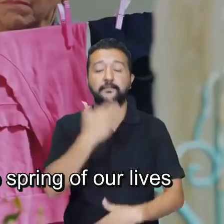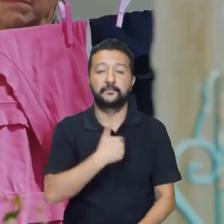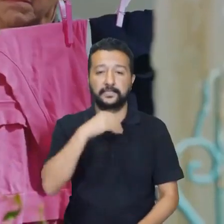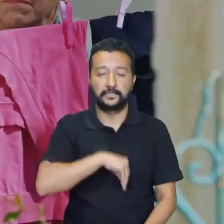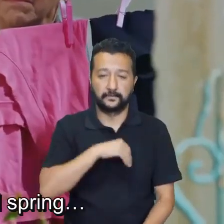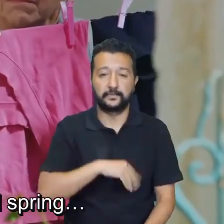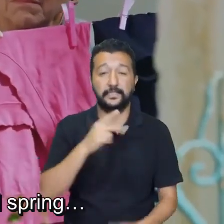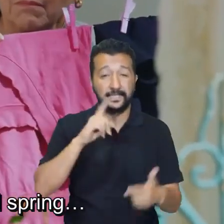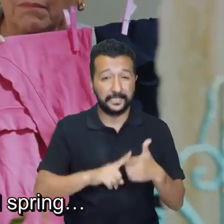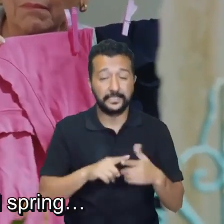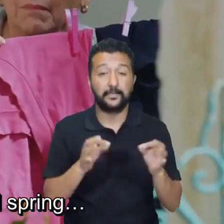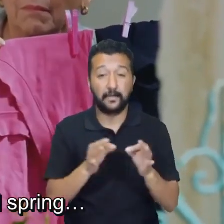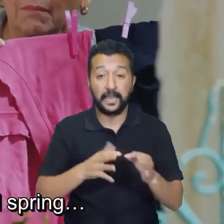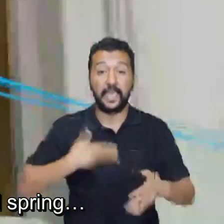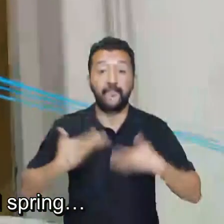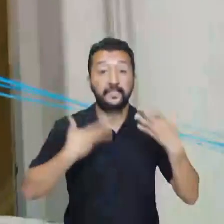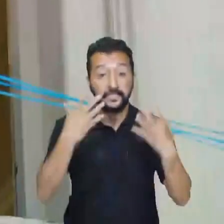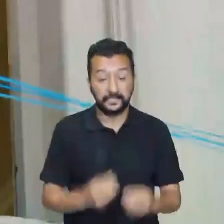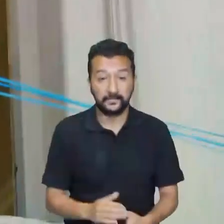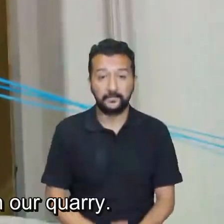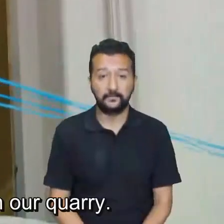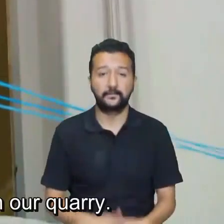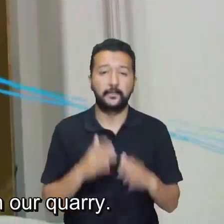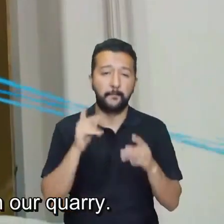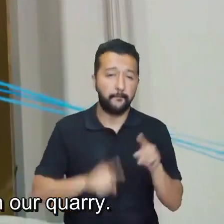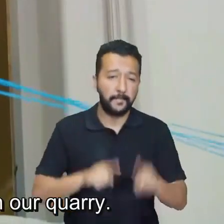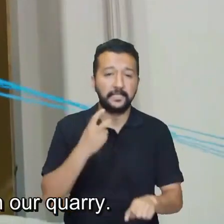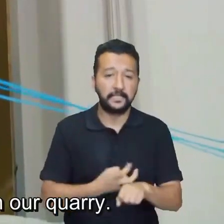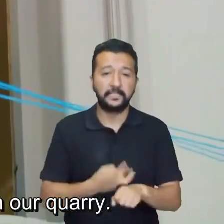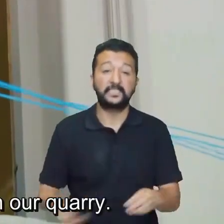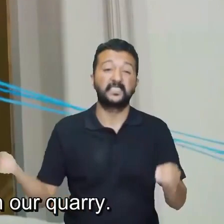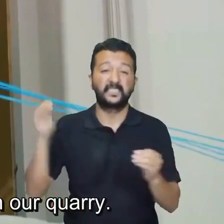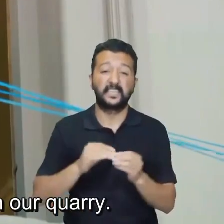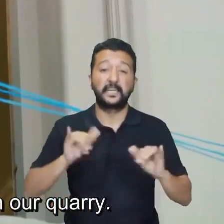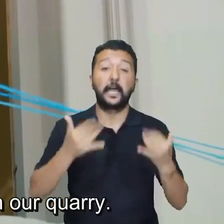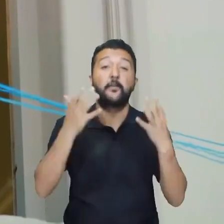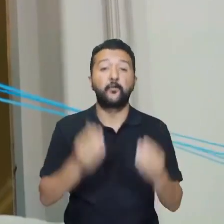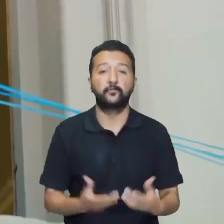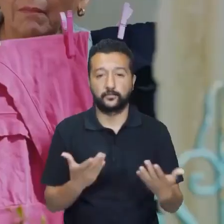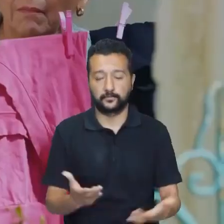bağrımıza. İkinci bahara heveslensek, maazallah çığ düşer ocağımız.